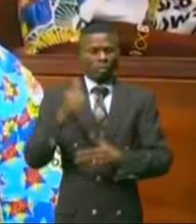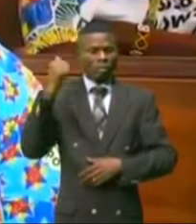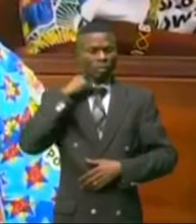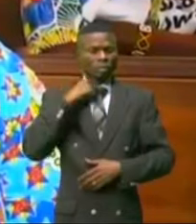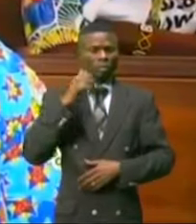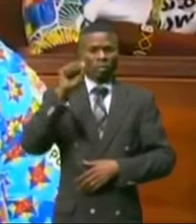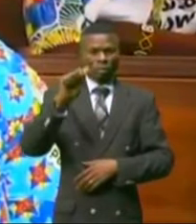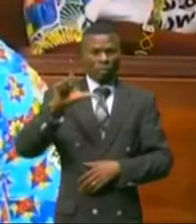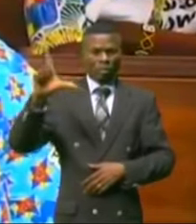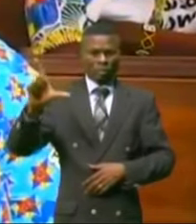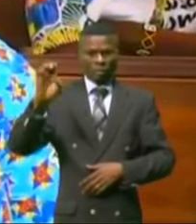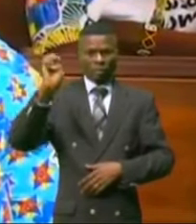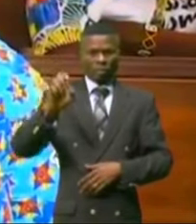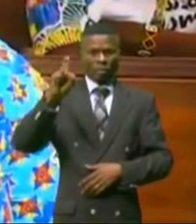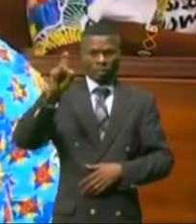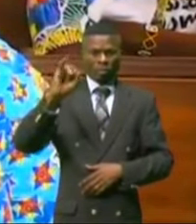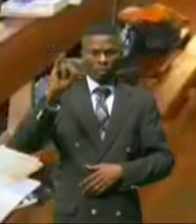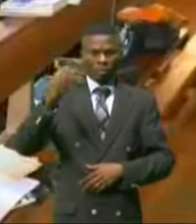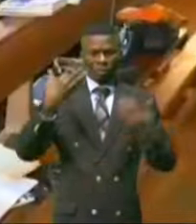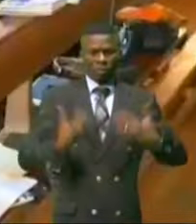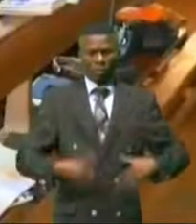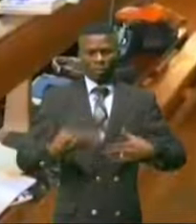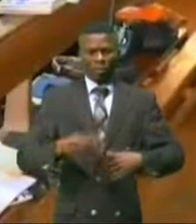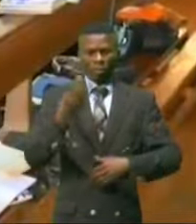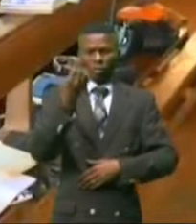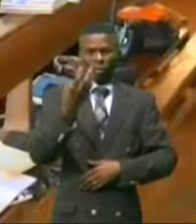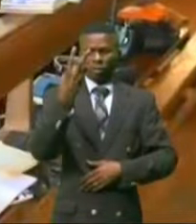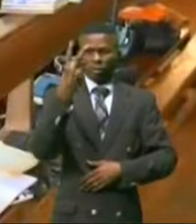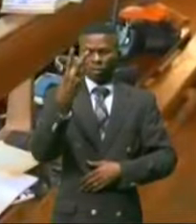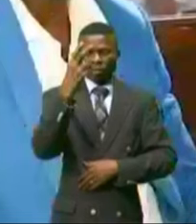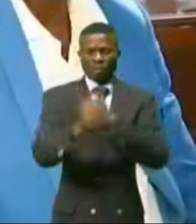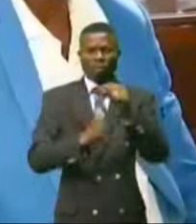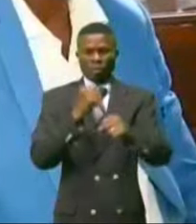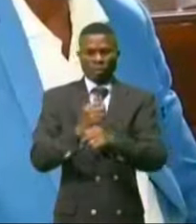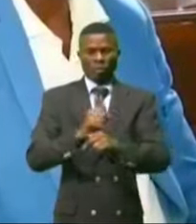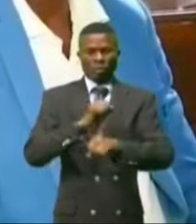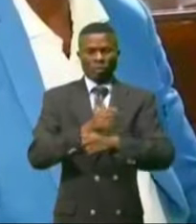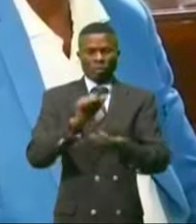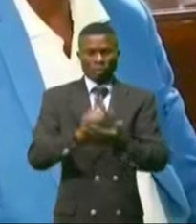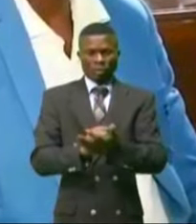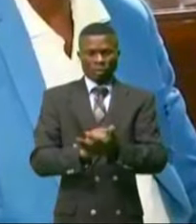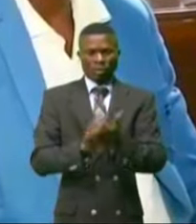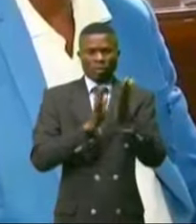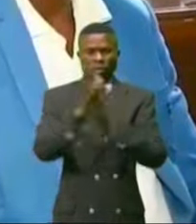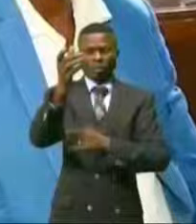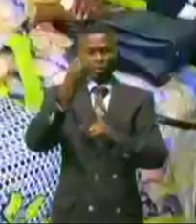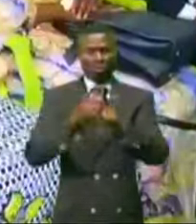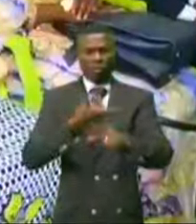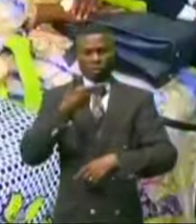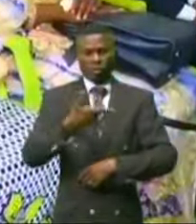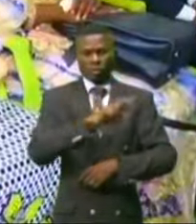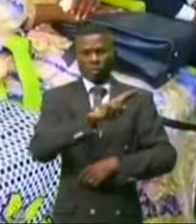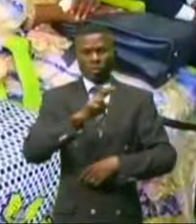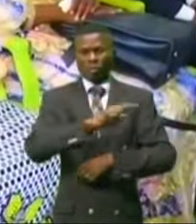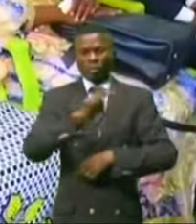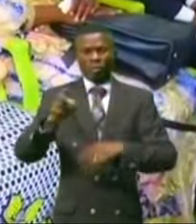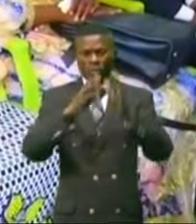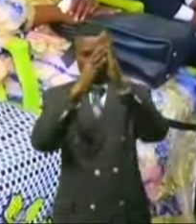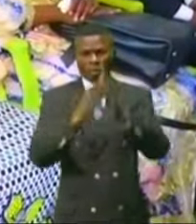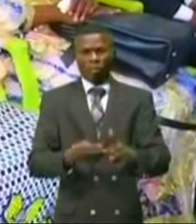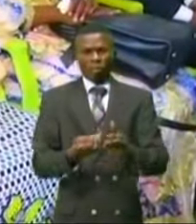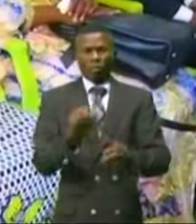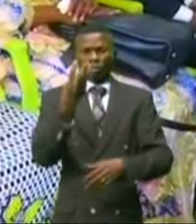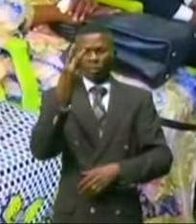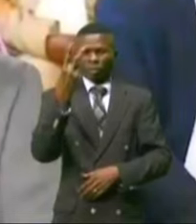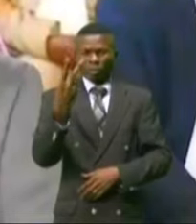Alexis Ambambela, célèbre ce jeudi le 42e anniversaire de sa création, un certain 15 février 1982. Quelques membres